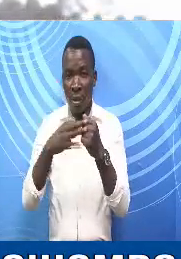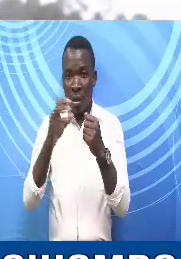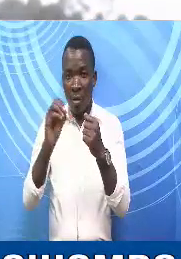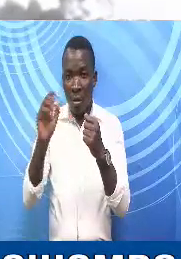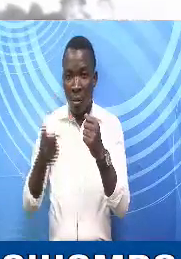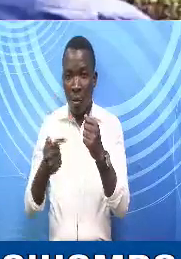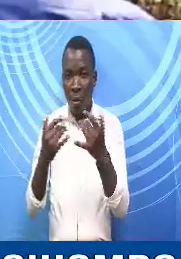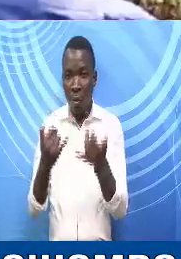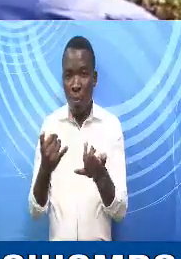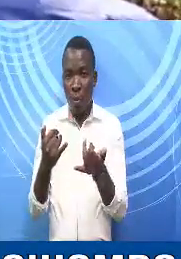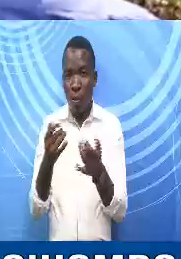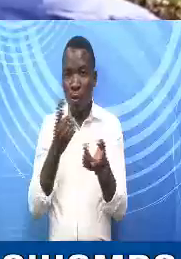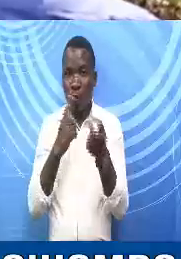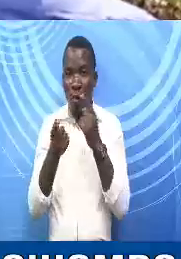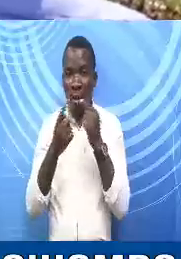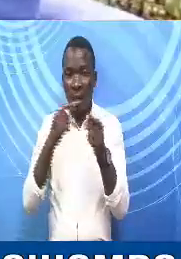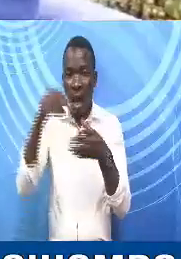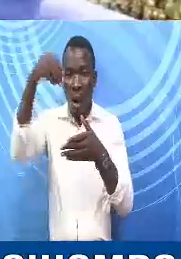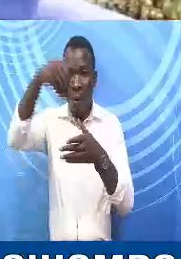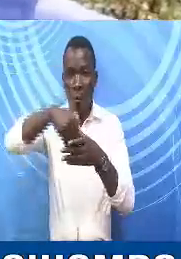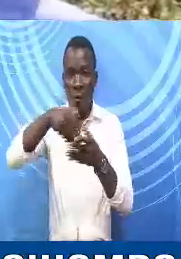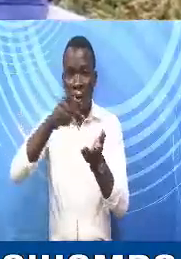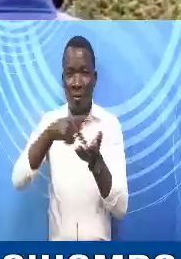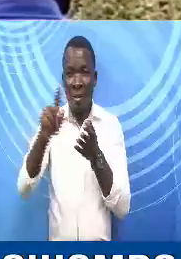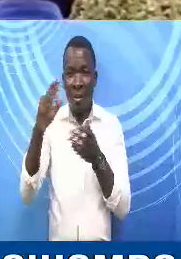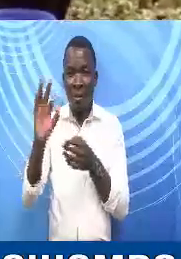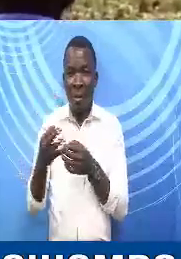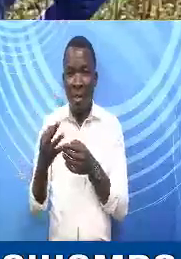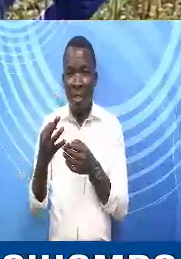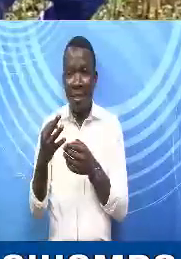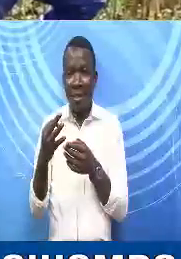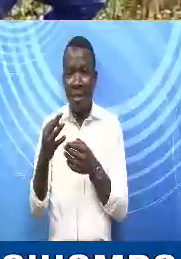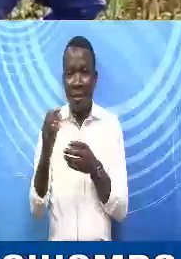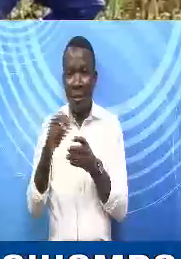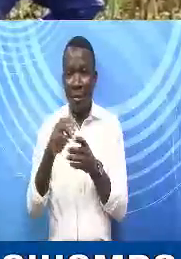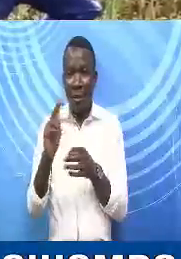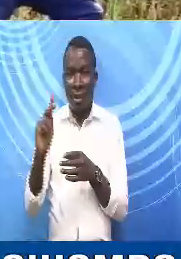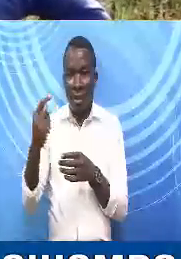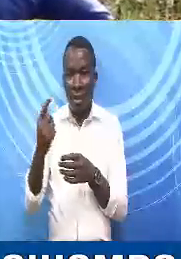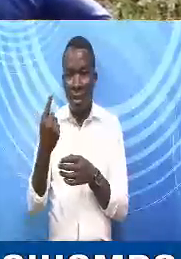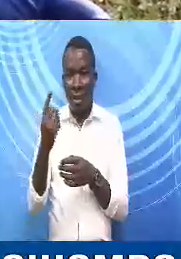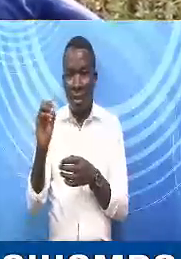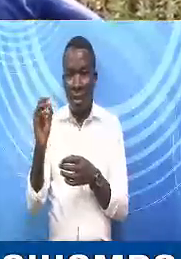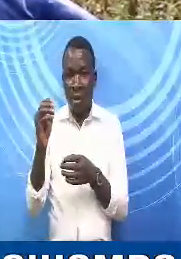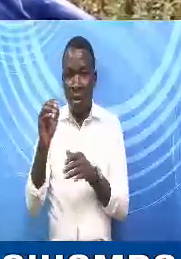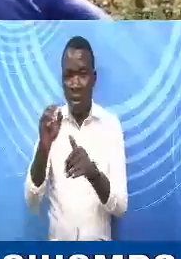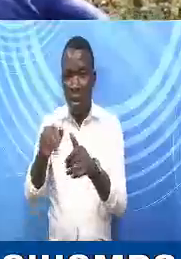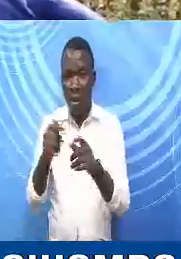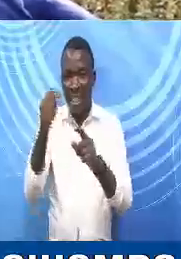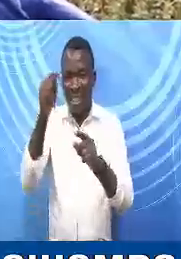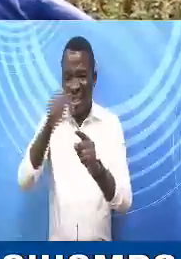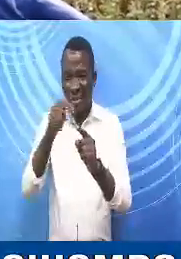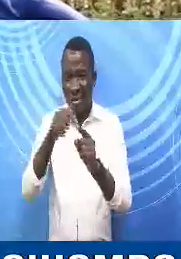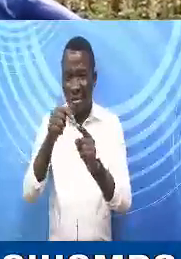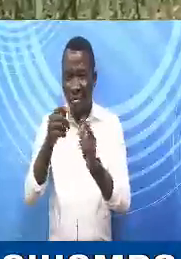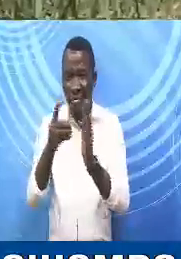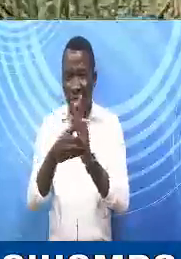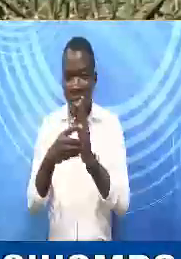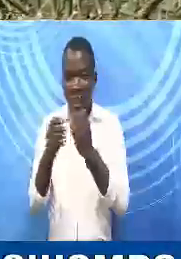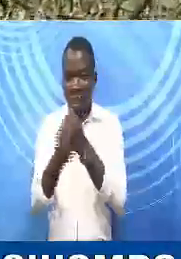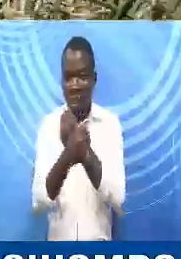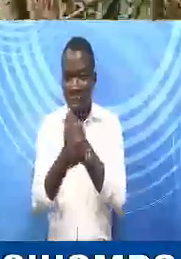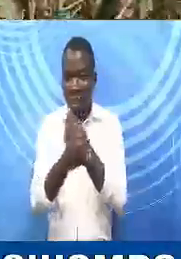munsi tuvugana umufuka n'ibihumbi 300, umufuka wa kilo 100. Ni abahinzi b'ibitunguru bo mu karere ka Rubavu bakomeje gutaka igihombo batewe no